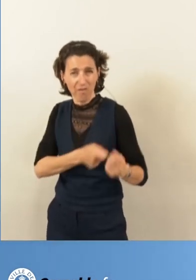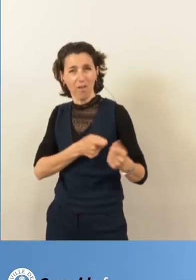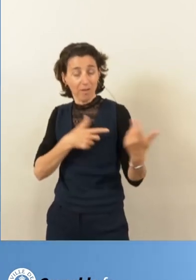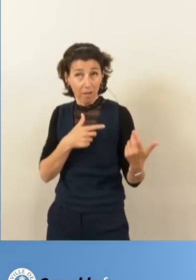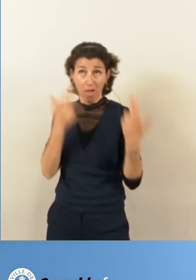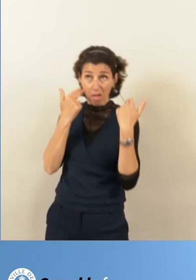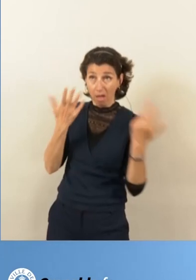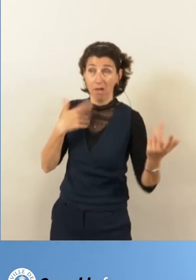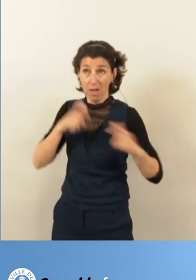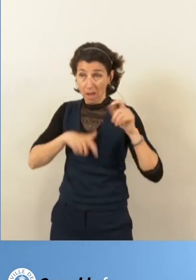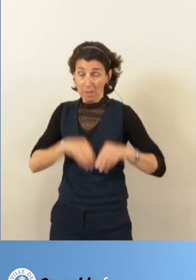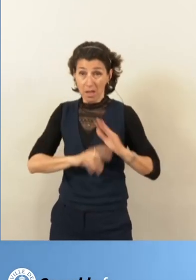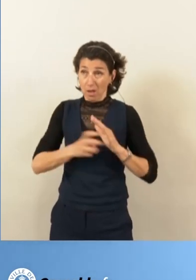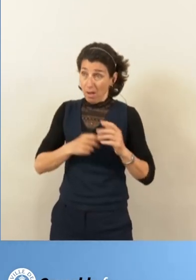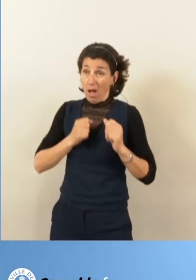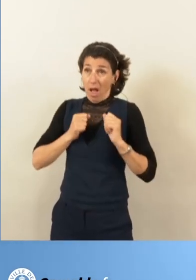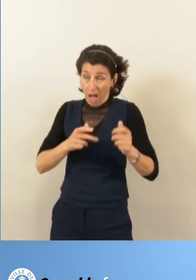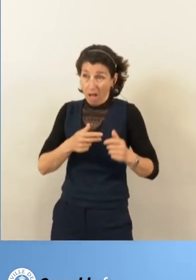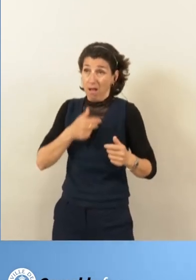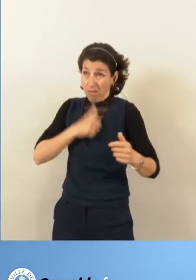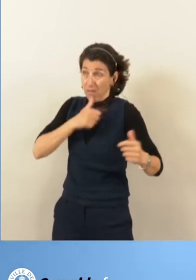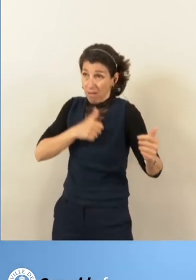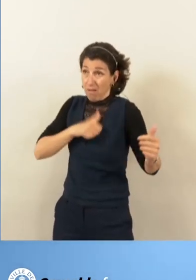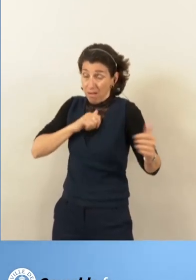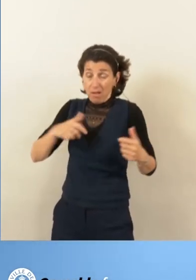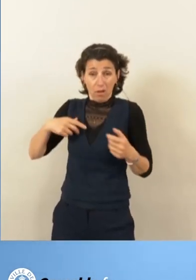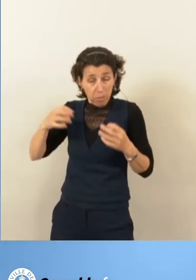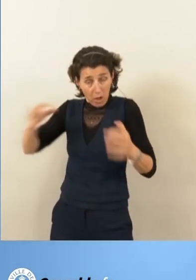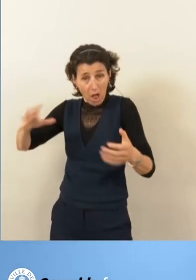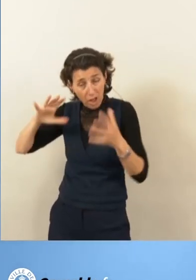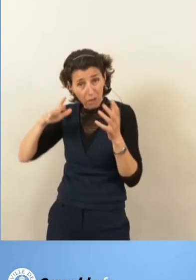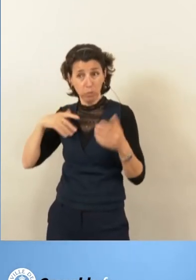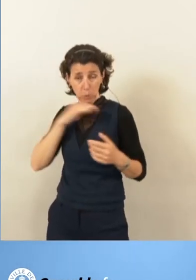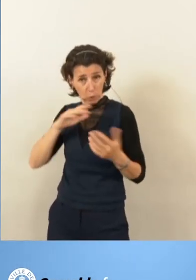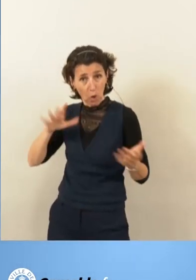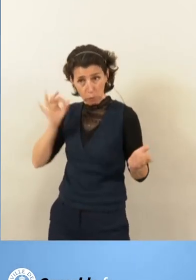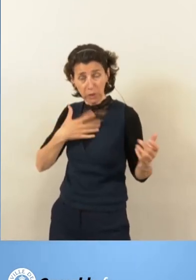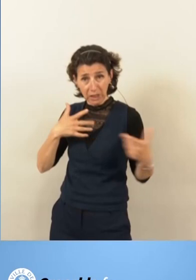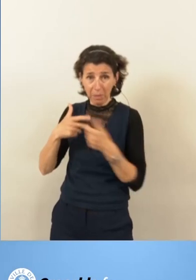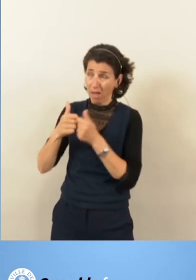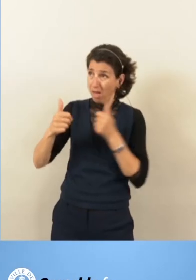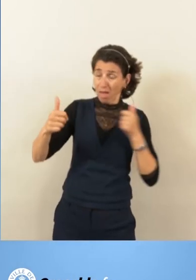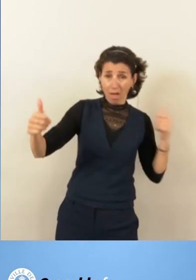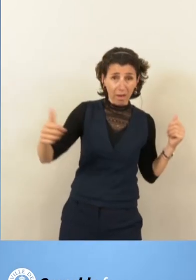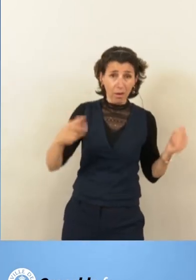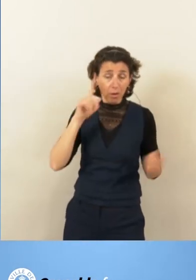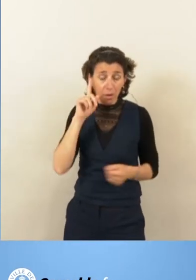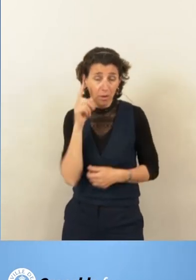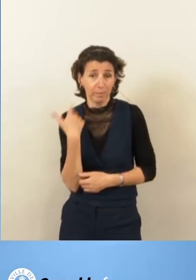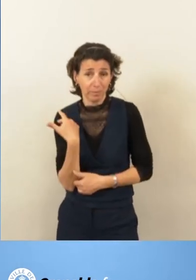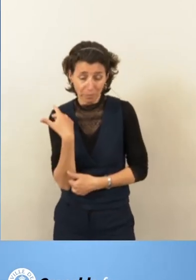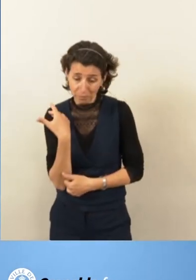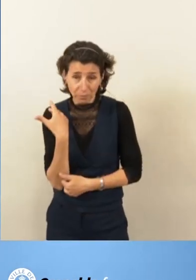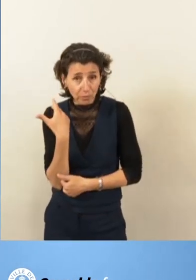des Grenoblois à la prise de conscience de l'urgence climatique et en ce point vous vous trompez fondamentalement c'est